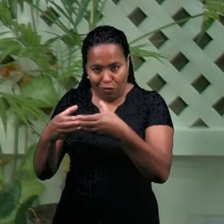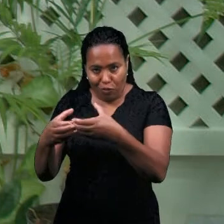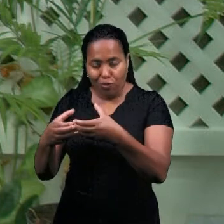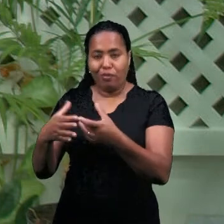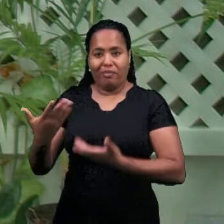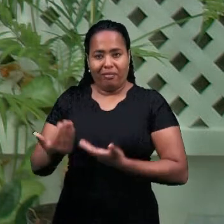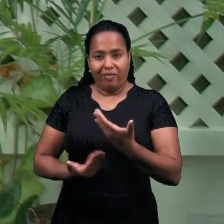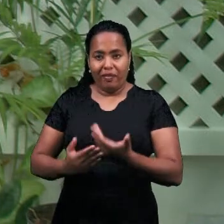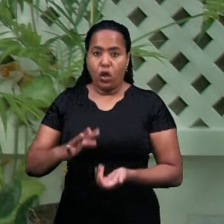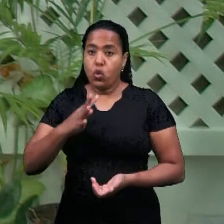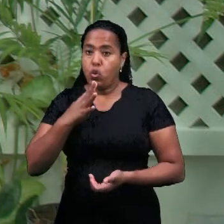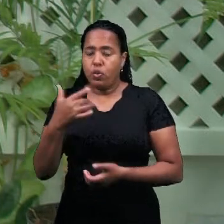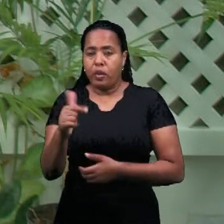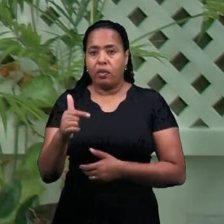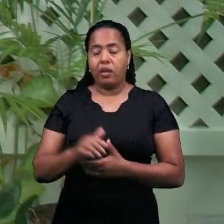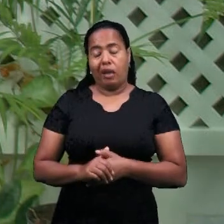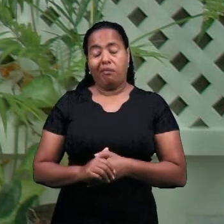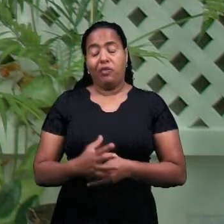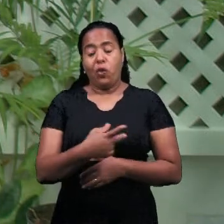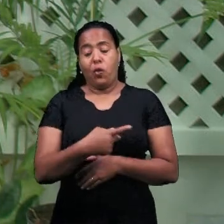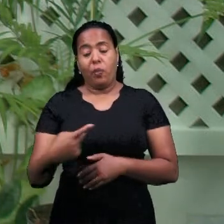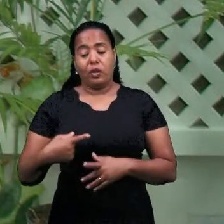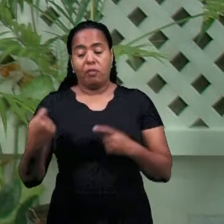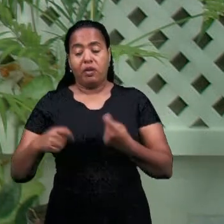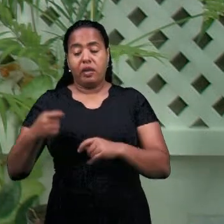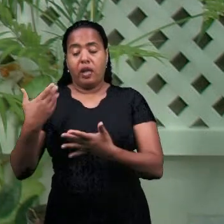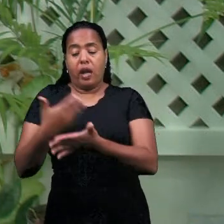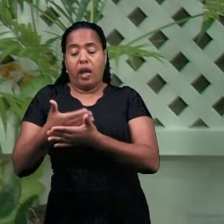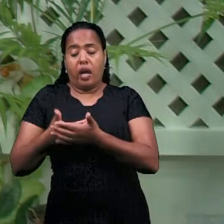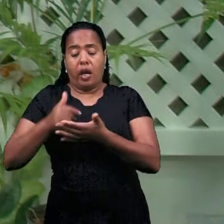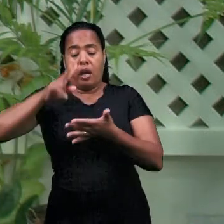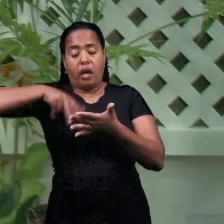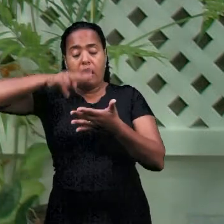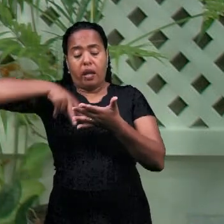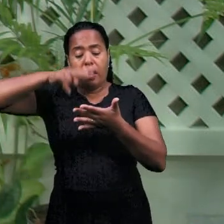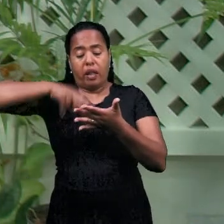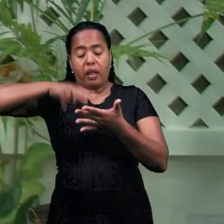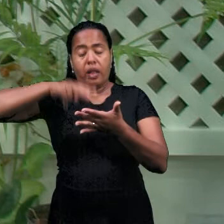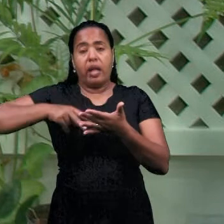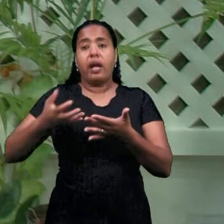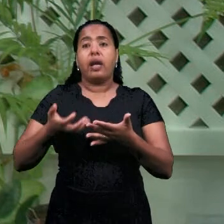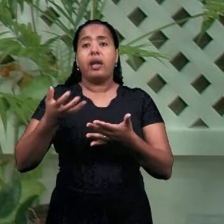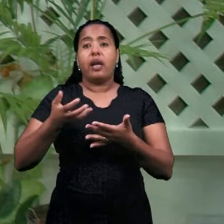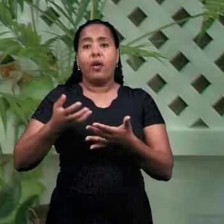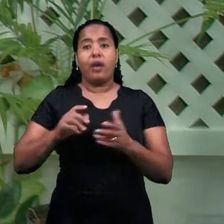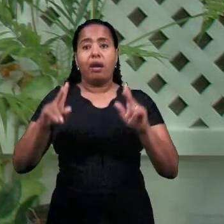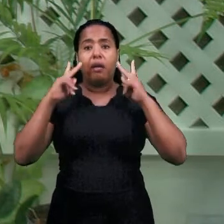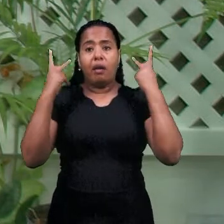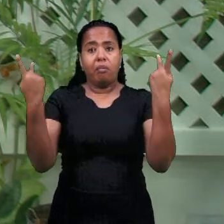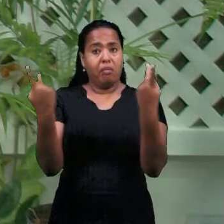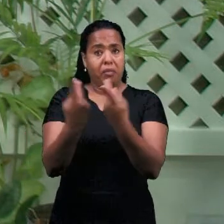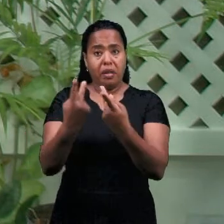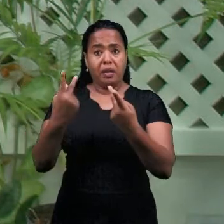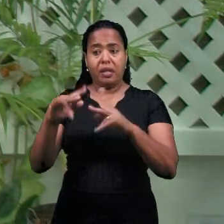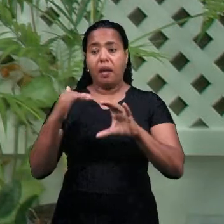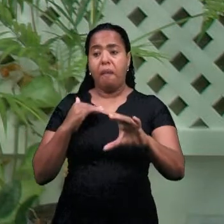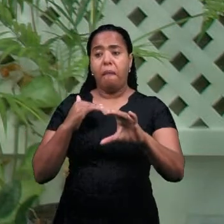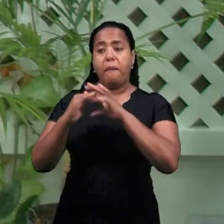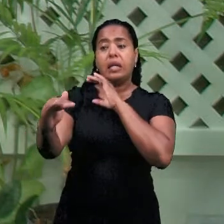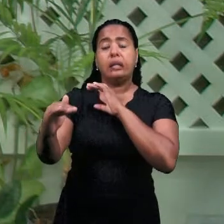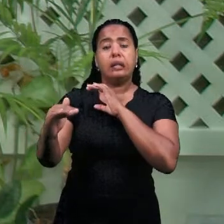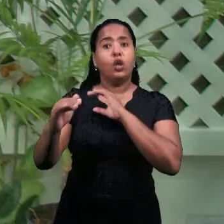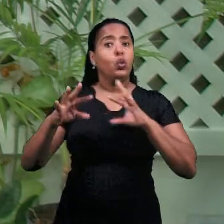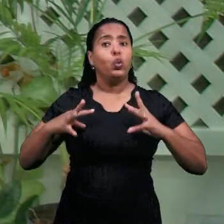mais au lieu d'étudier le sujet et lire, il veut que le presbytère envoie déjà